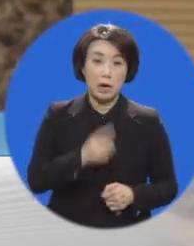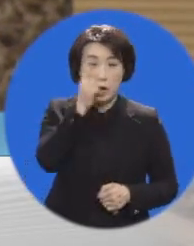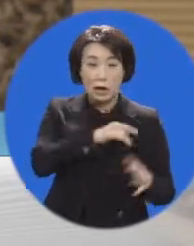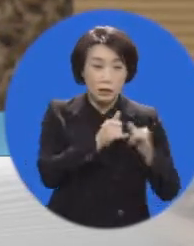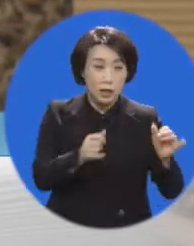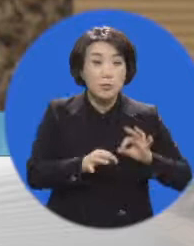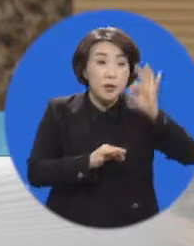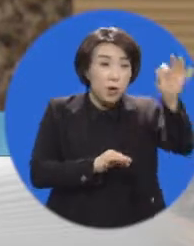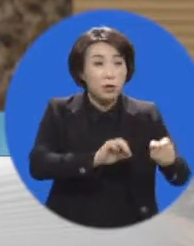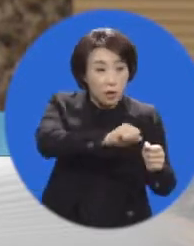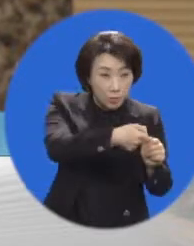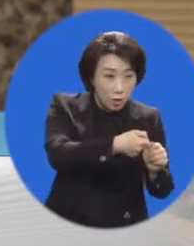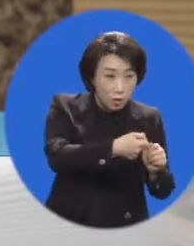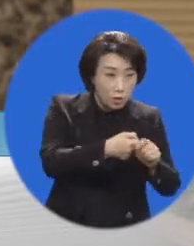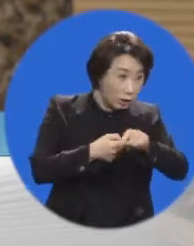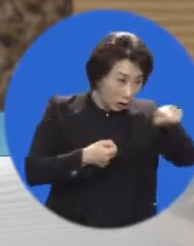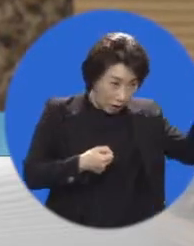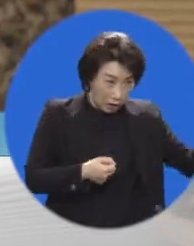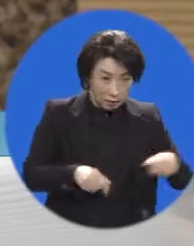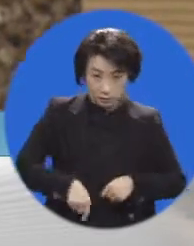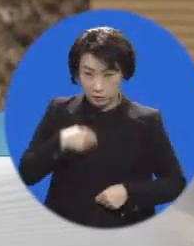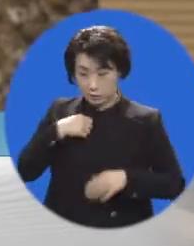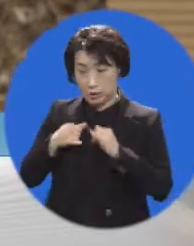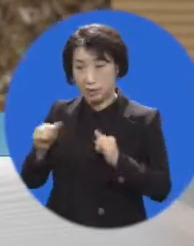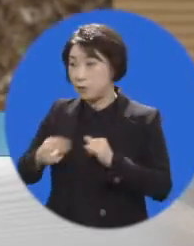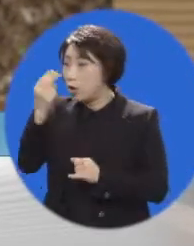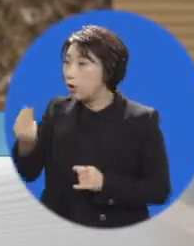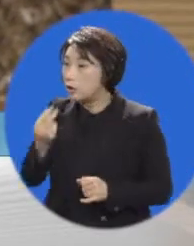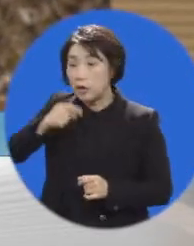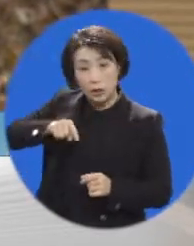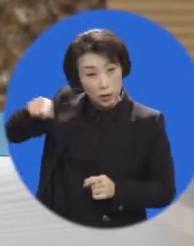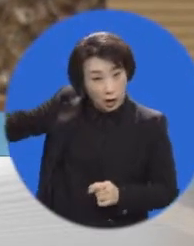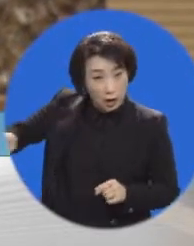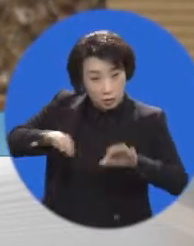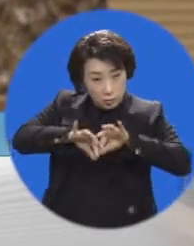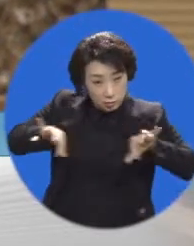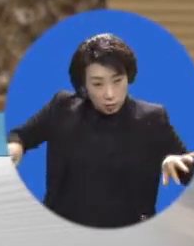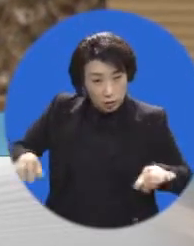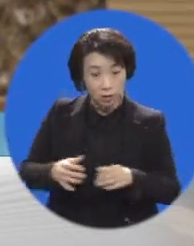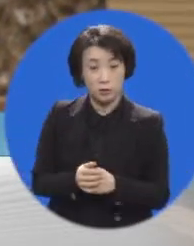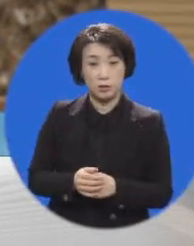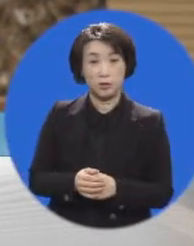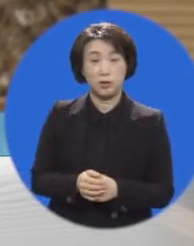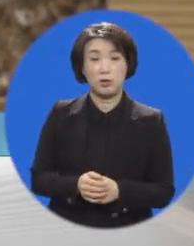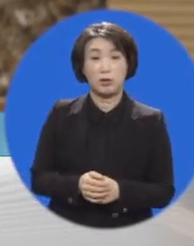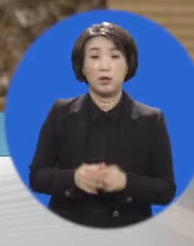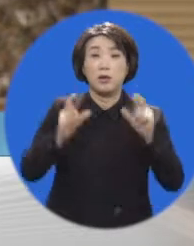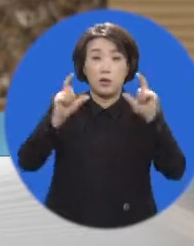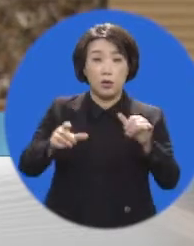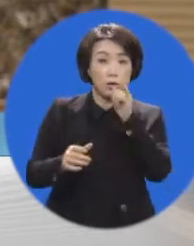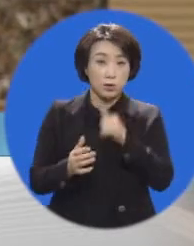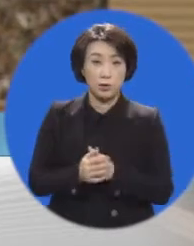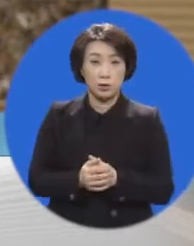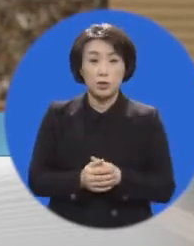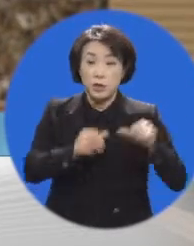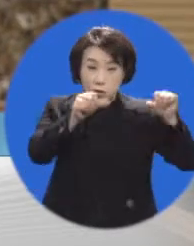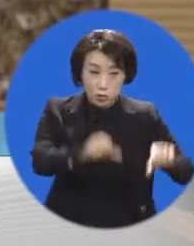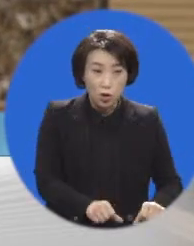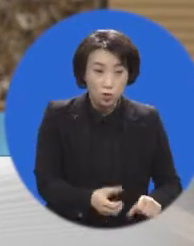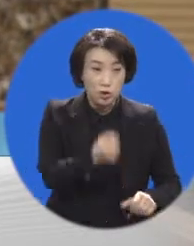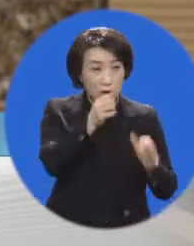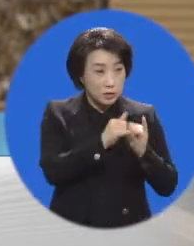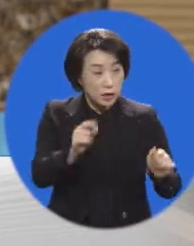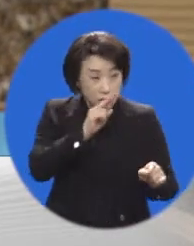악인은 영벌에 의인은 용생에 하시고 뭐라고 말씀하셨느냐? 이